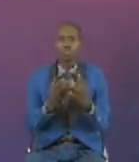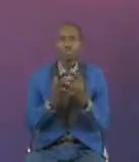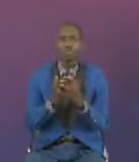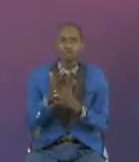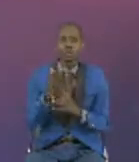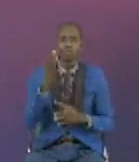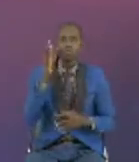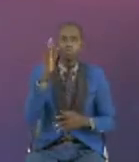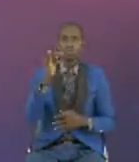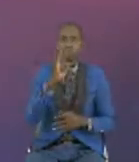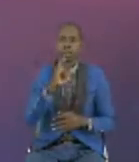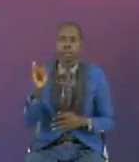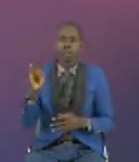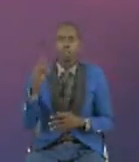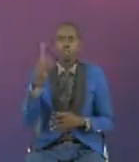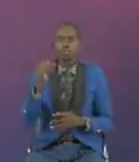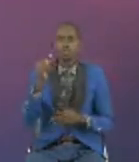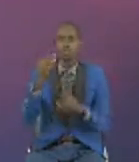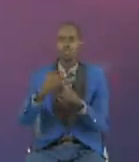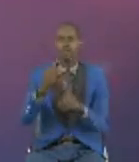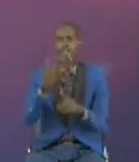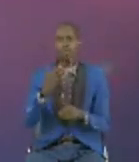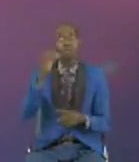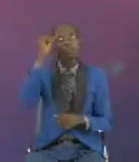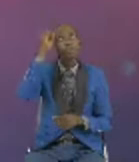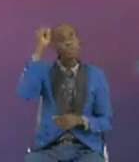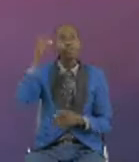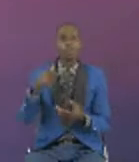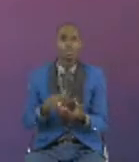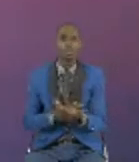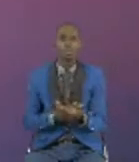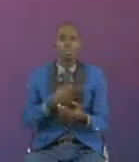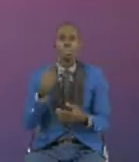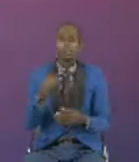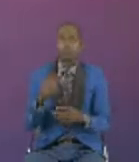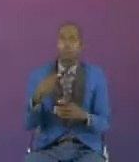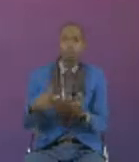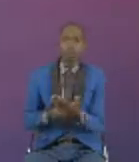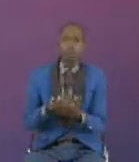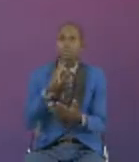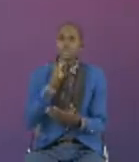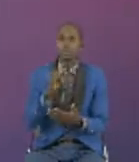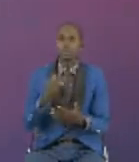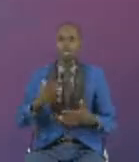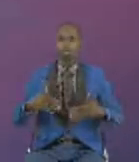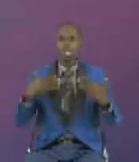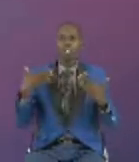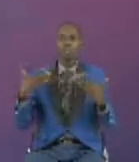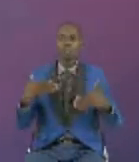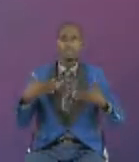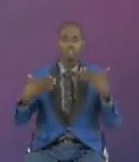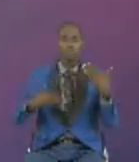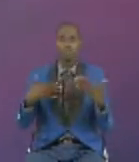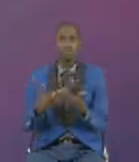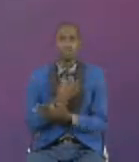à travers la prédication de la parole de l'Évangile. L'Évangile, c'est la bonne nouvelle. L'Évangile, c'est